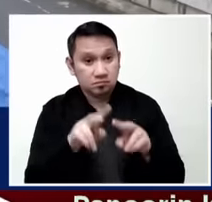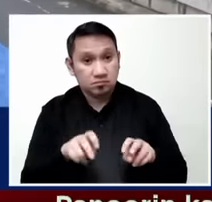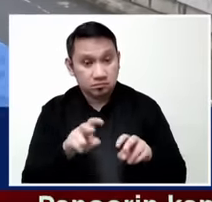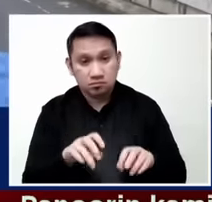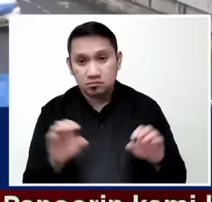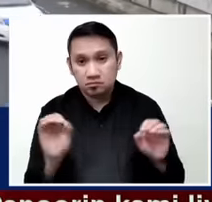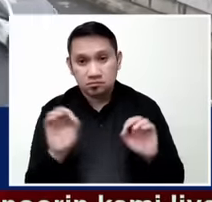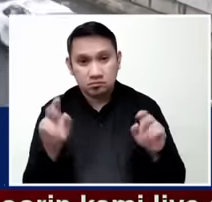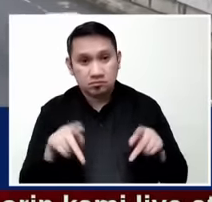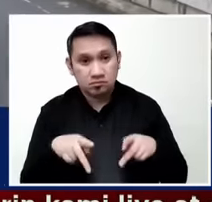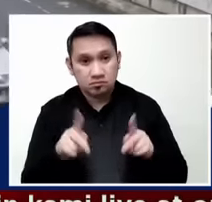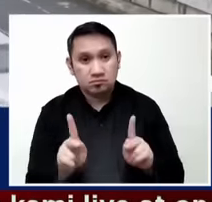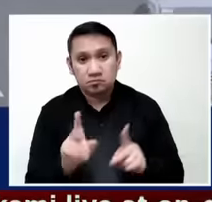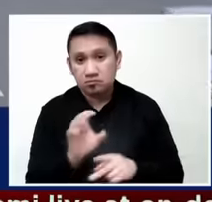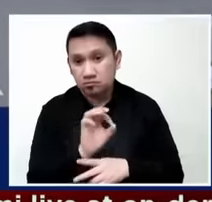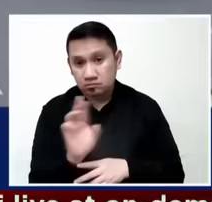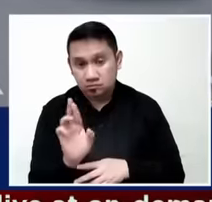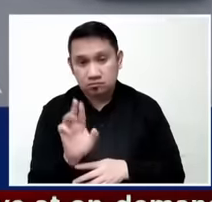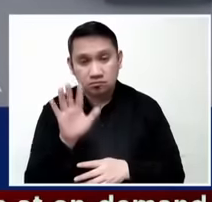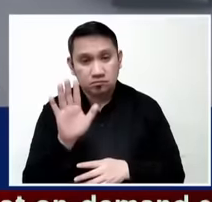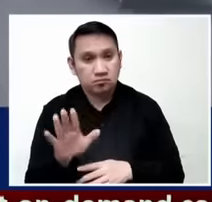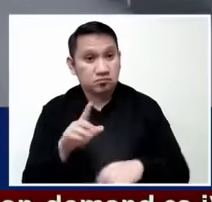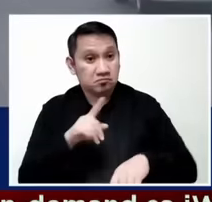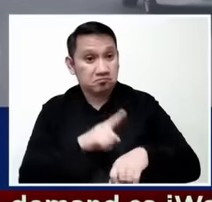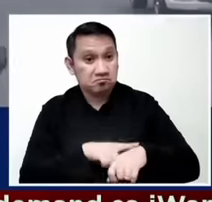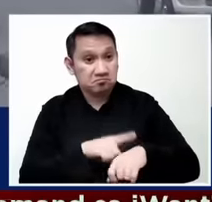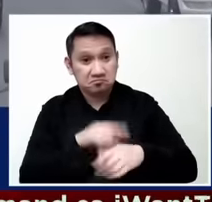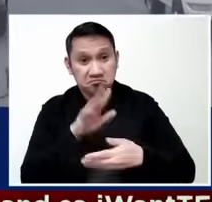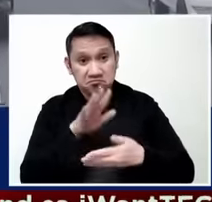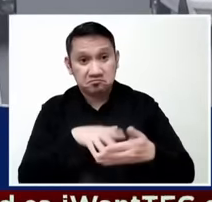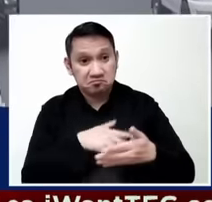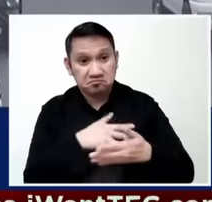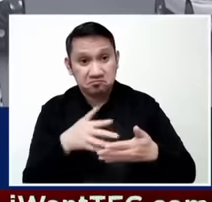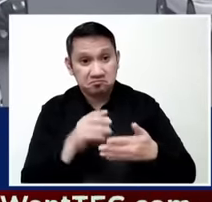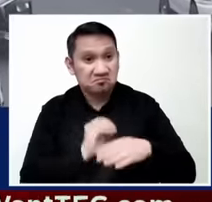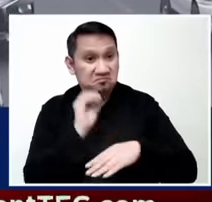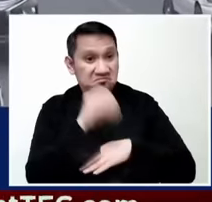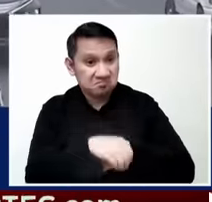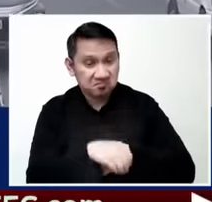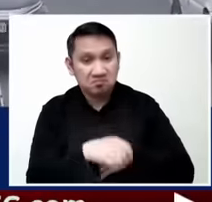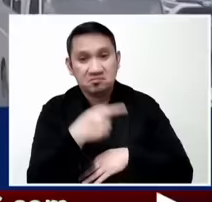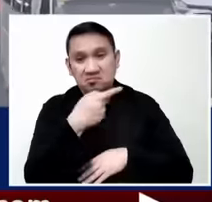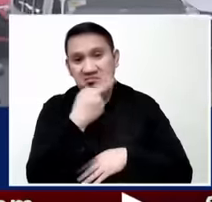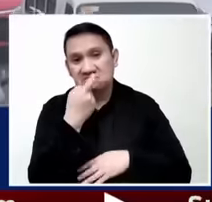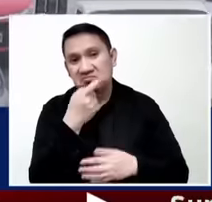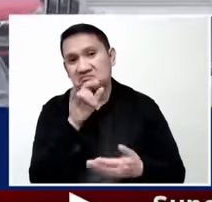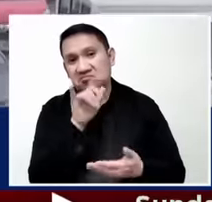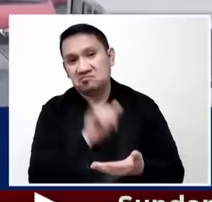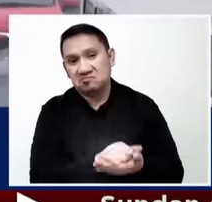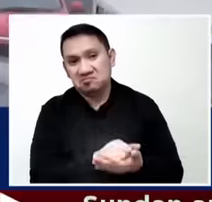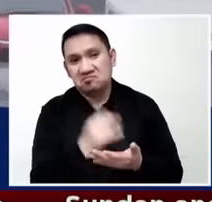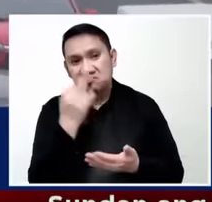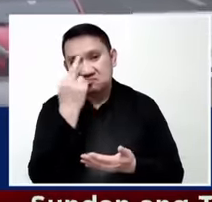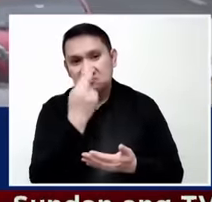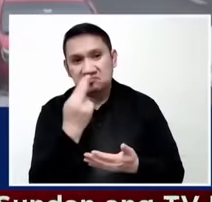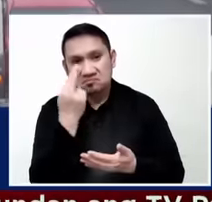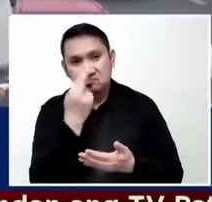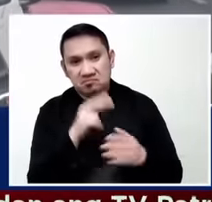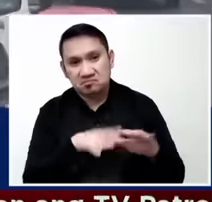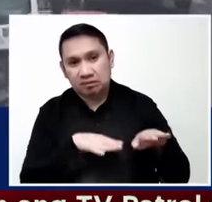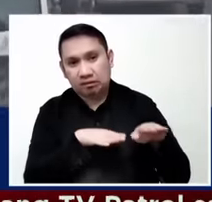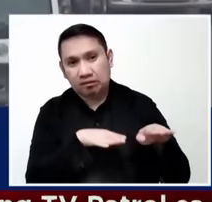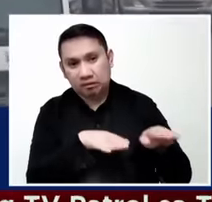permit o lagpas na sa itinakdang oras. Isa rin kasi itong dahilan ng pagsikip ng trapiko. Jackie